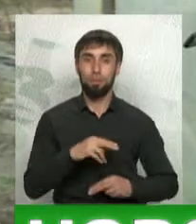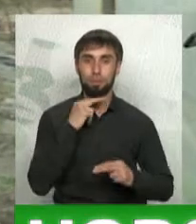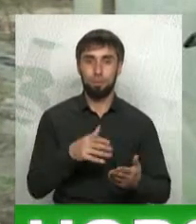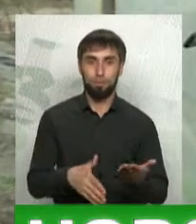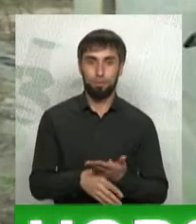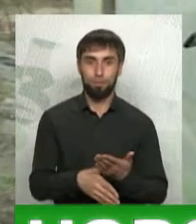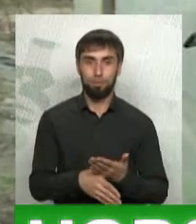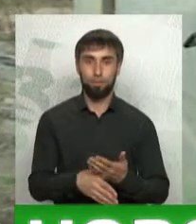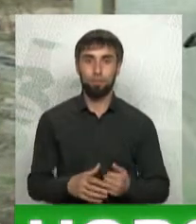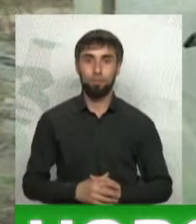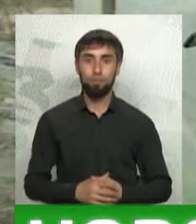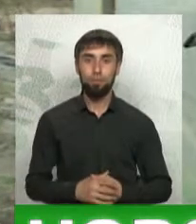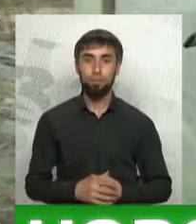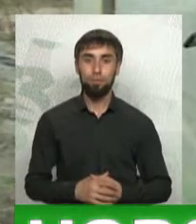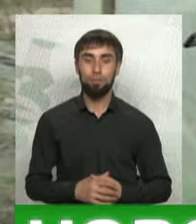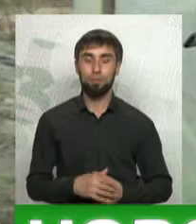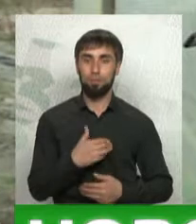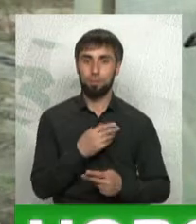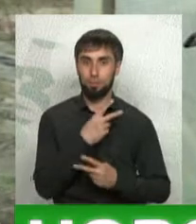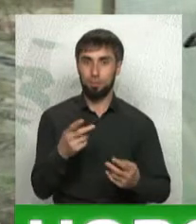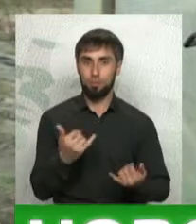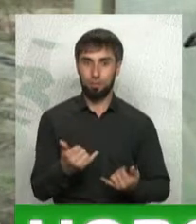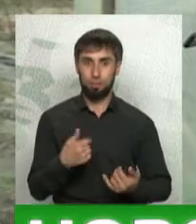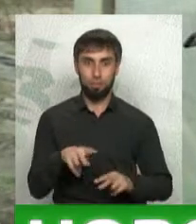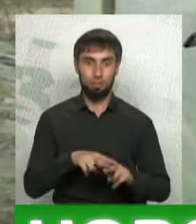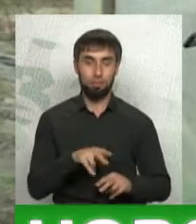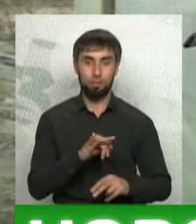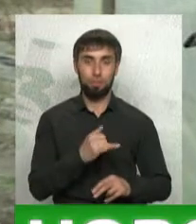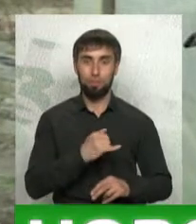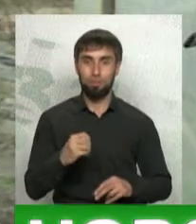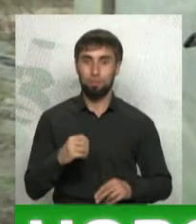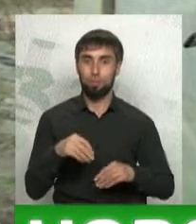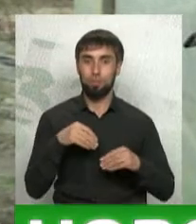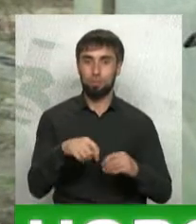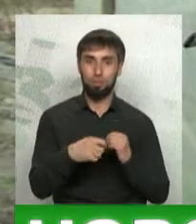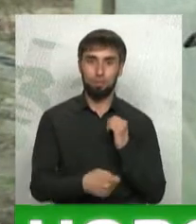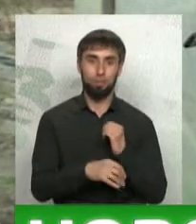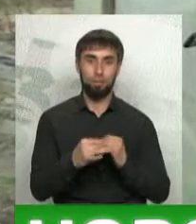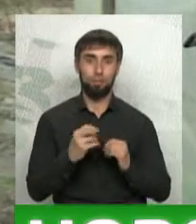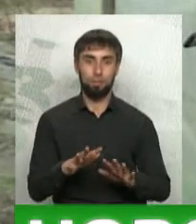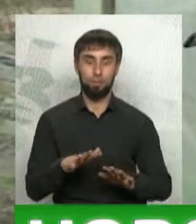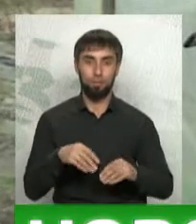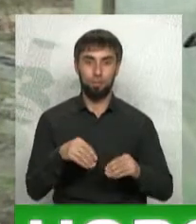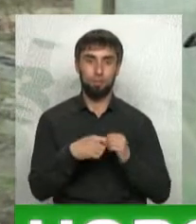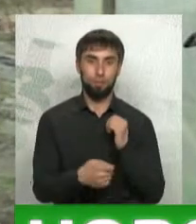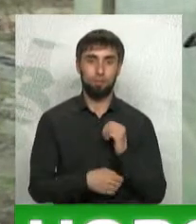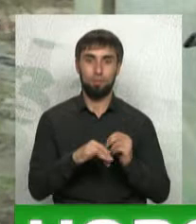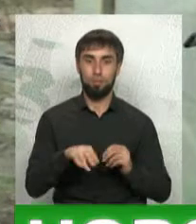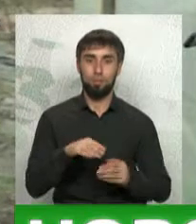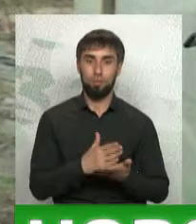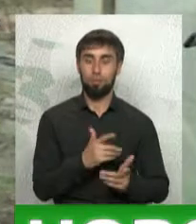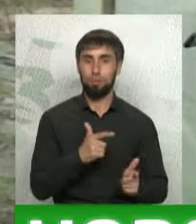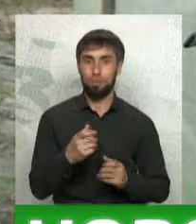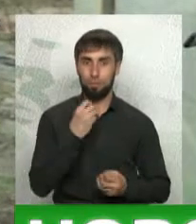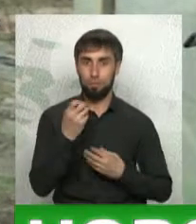поддержку. Мы видим сегодня здесь и уже посадочный материал, и не только посадочный материал, тут уже и готовые